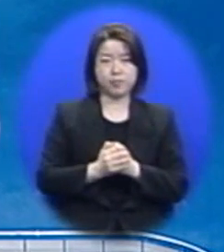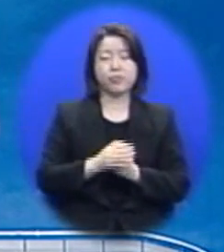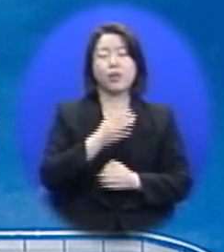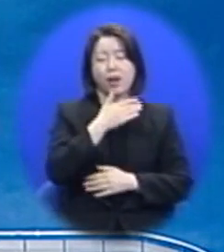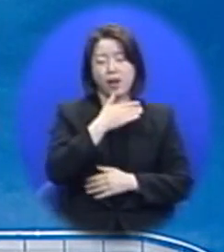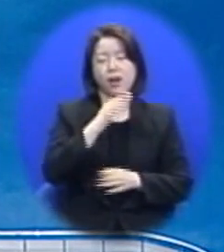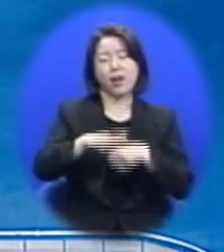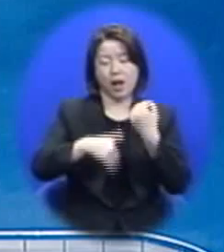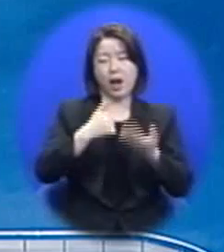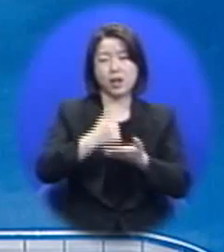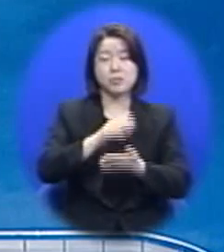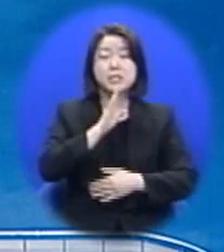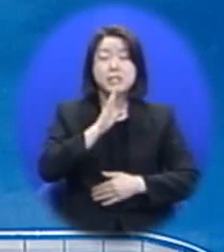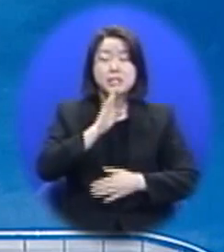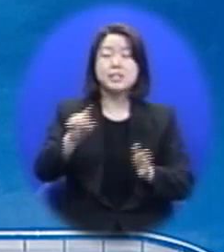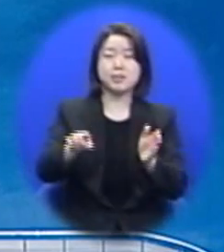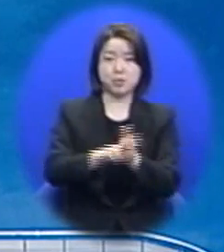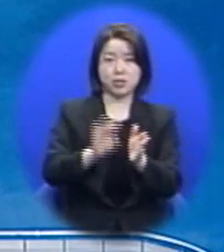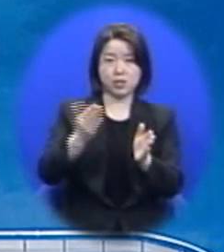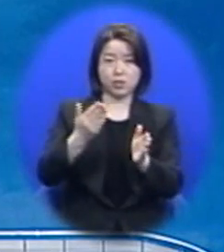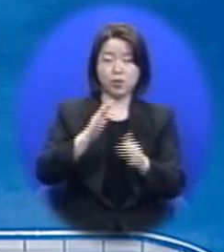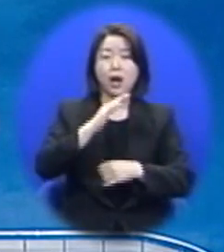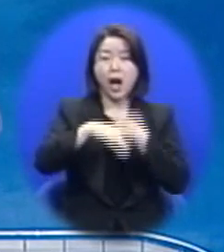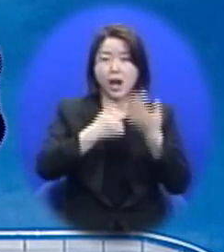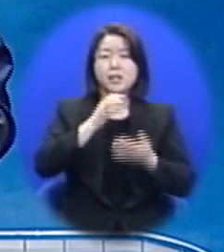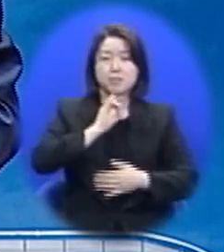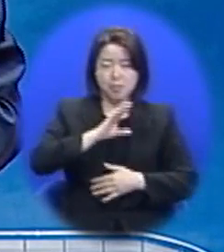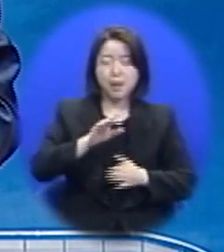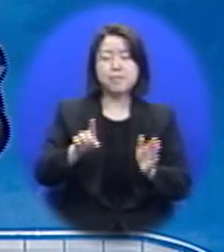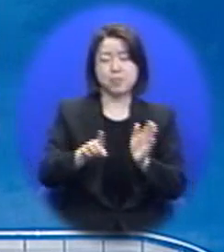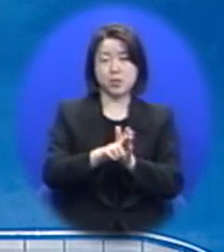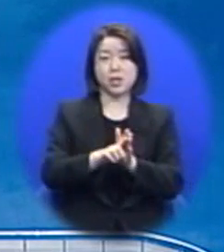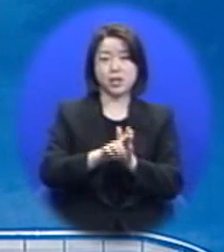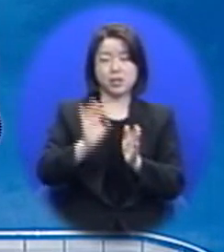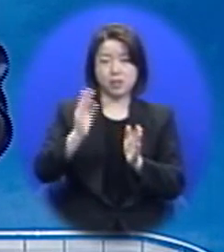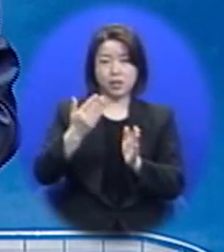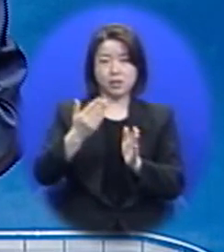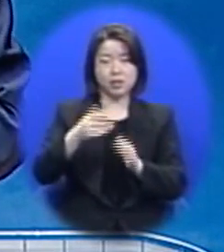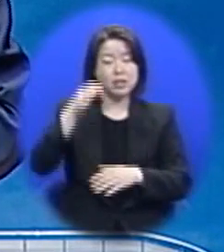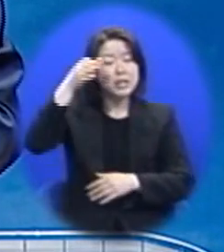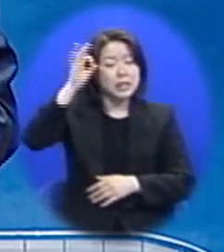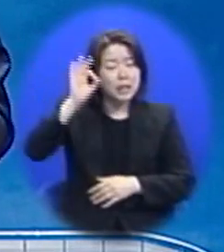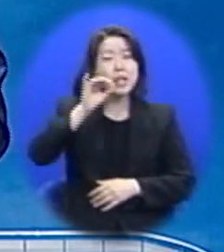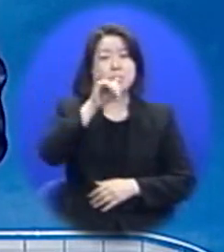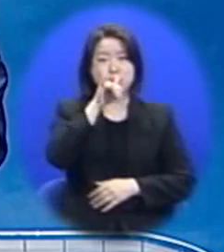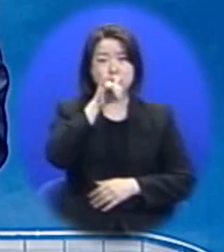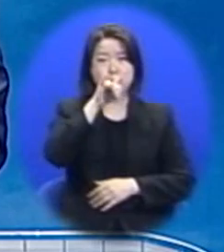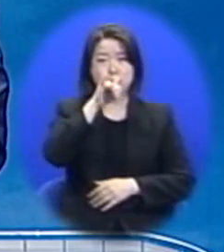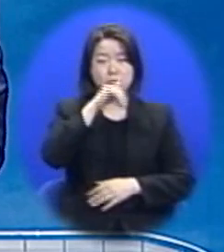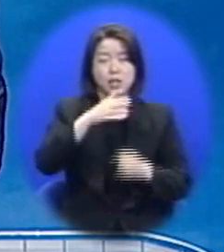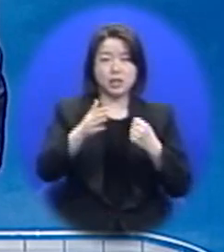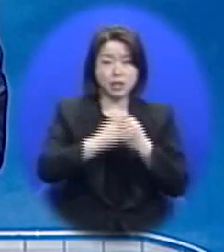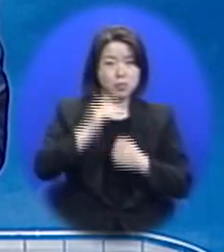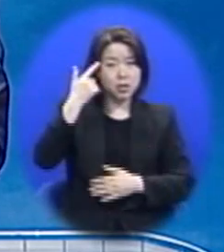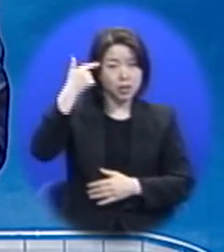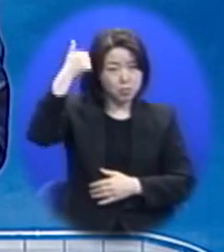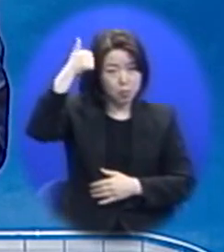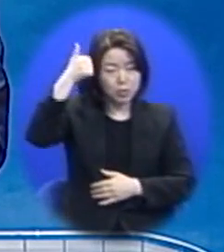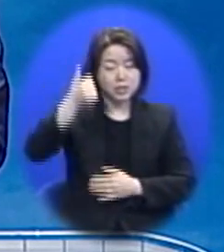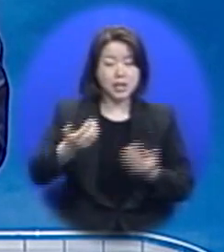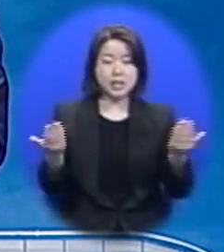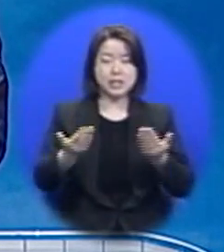되겠구나. 하나님만 믿어야 되겠구나. 그런 깨우침이 그분에게 있었고 그래서 그는 목사의 길을 가셨다는